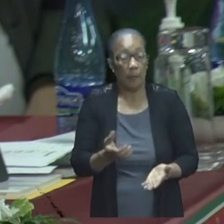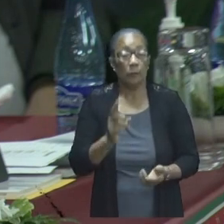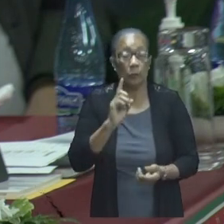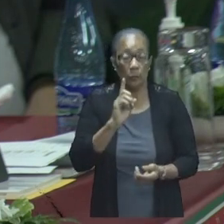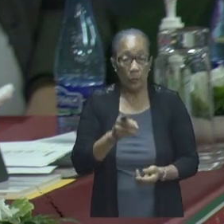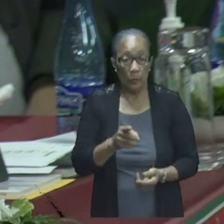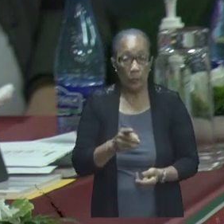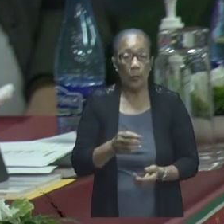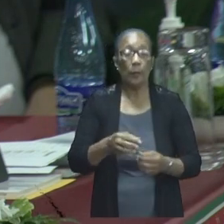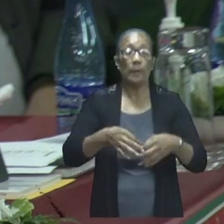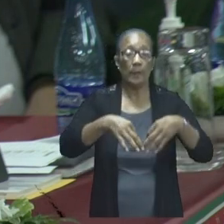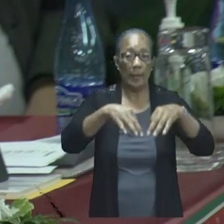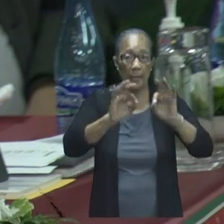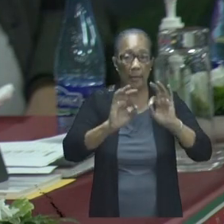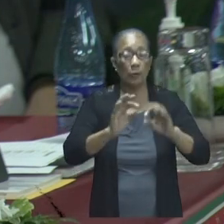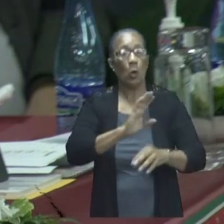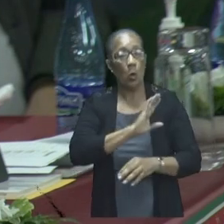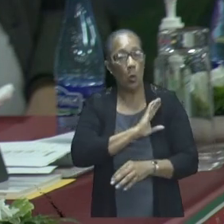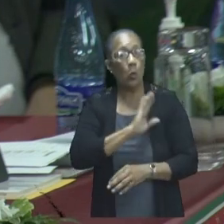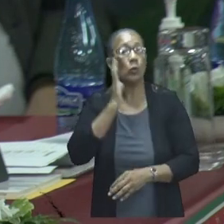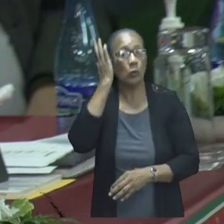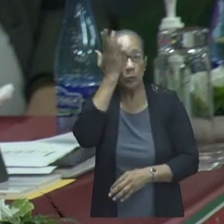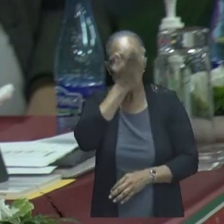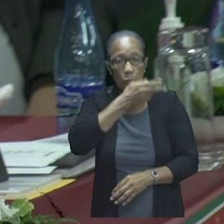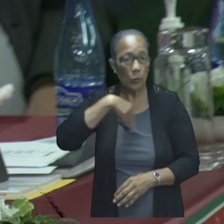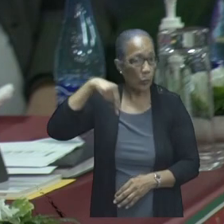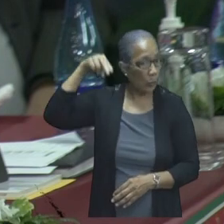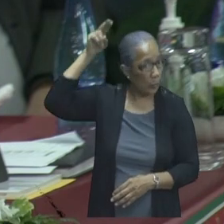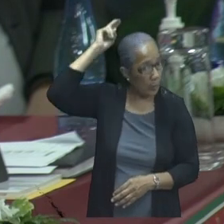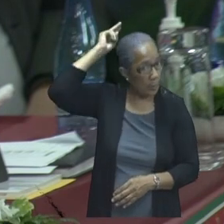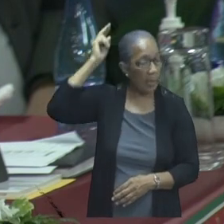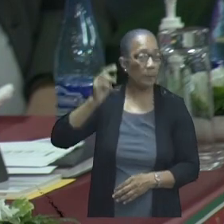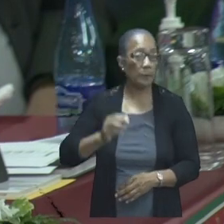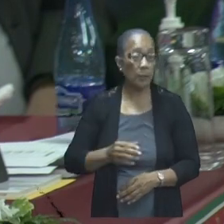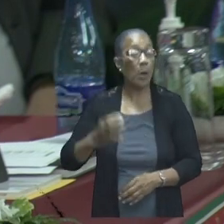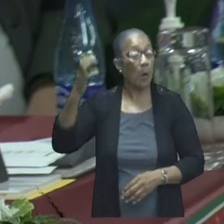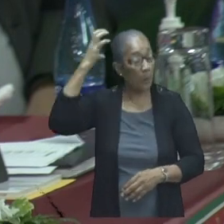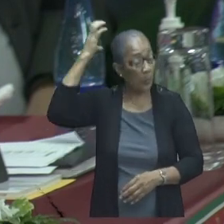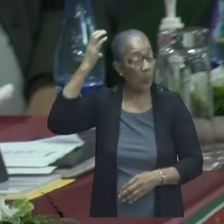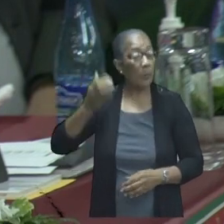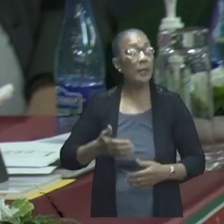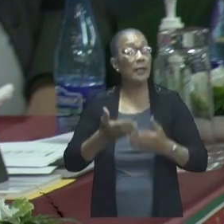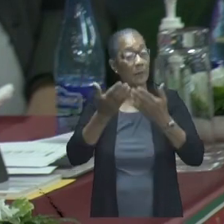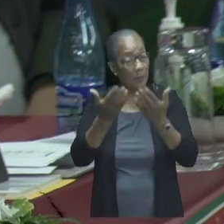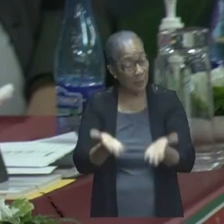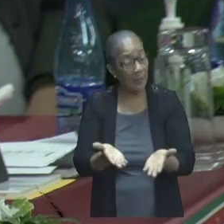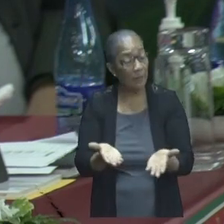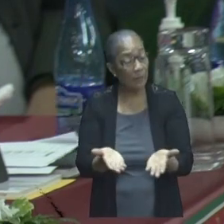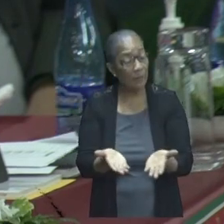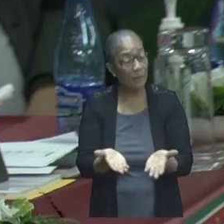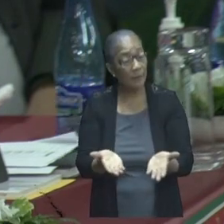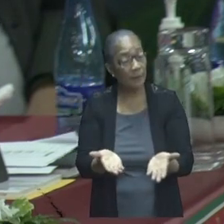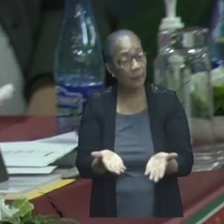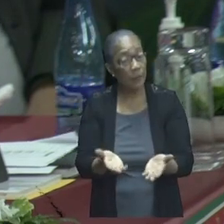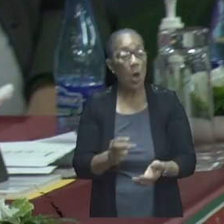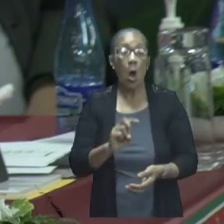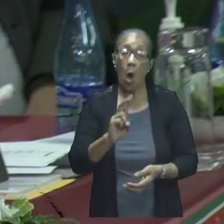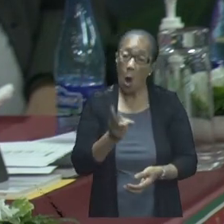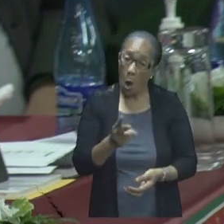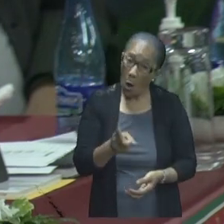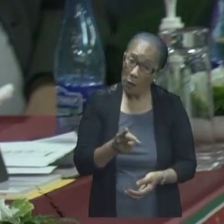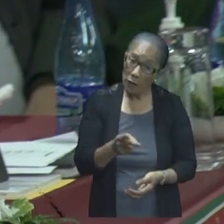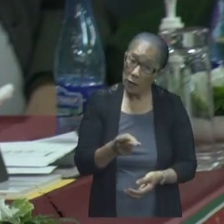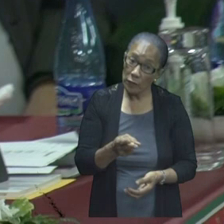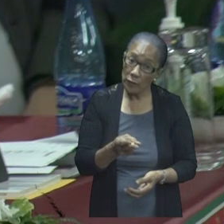beleid ook suriname een beetje problemen gebracht en mijn grote problemen gebracht hebben of geef je de voorkeur